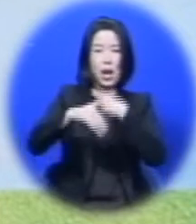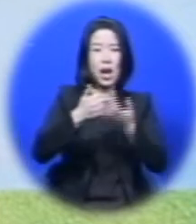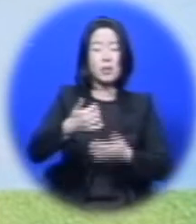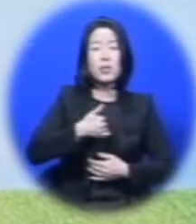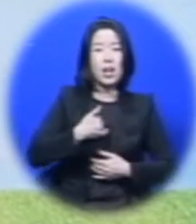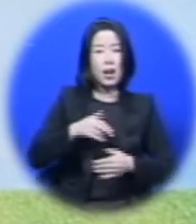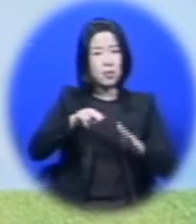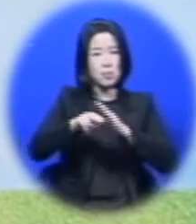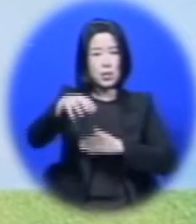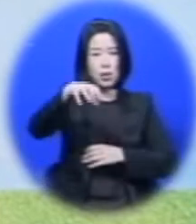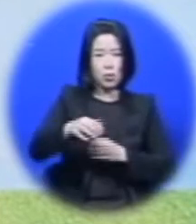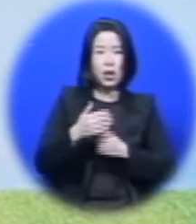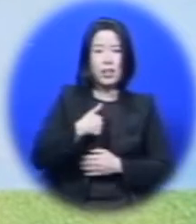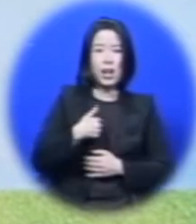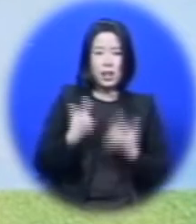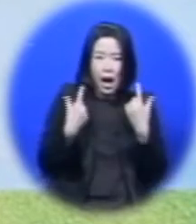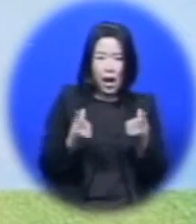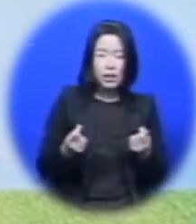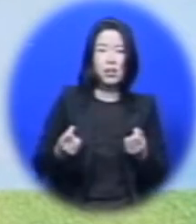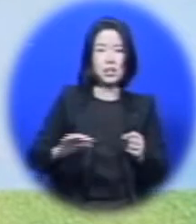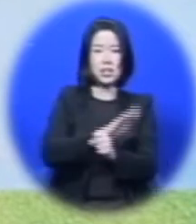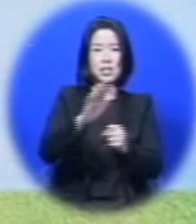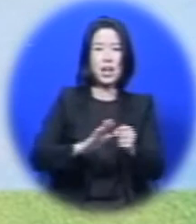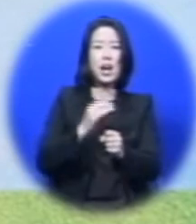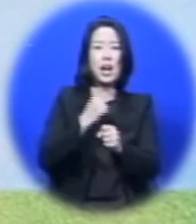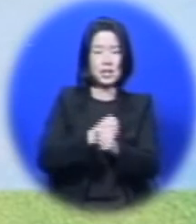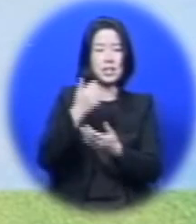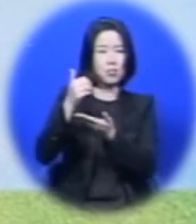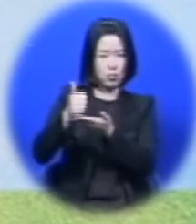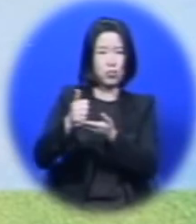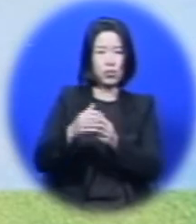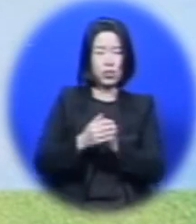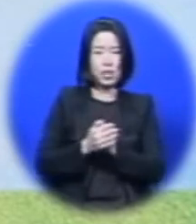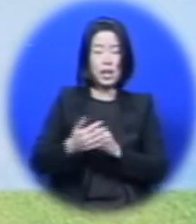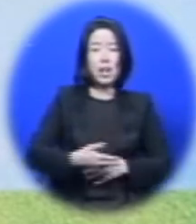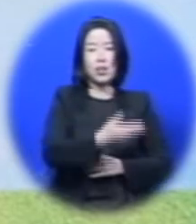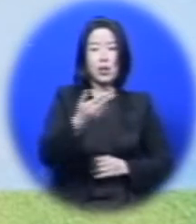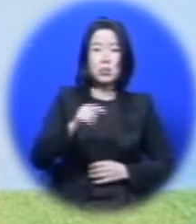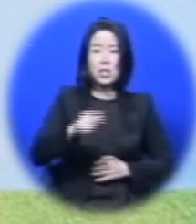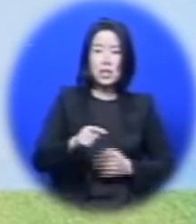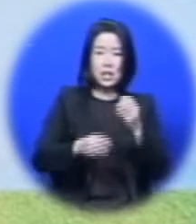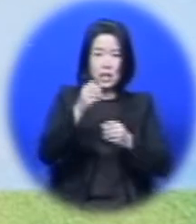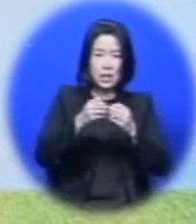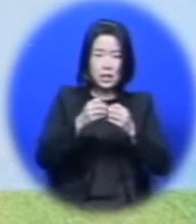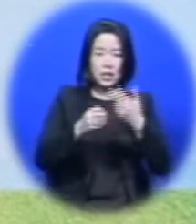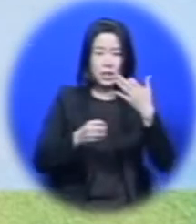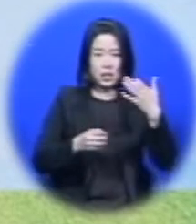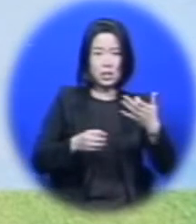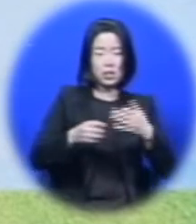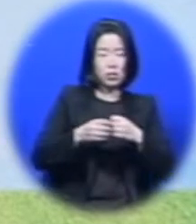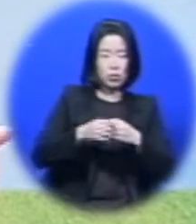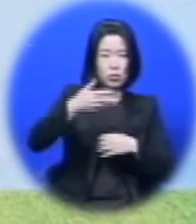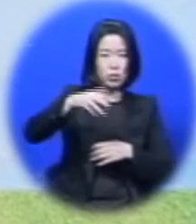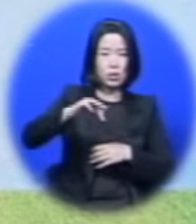하나님은 내가 피할 요새 나를 한결같이 사랑하시는 분. 여러분 이 구절은요 그냥